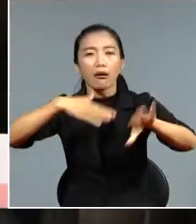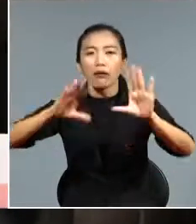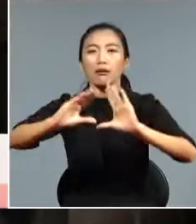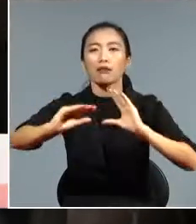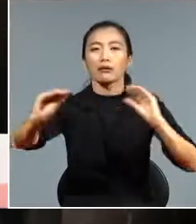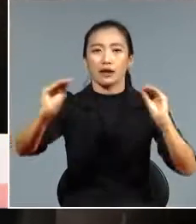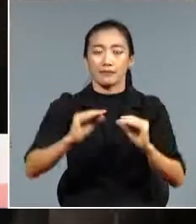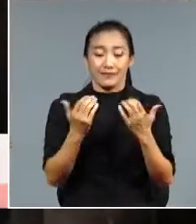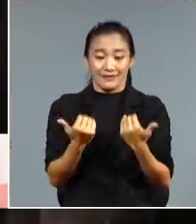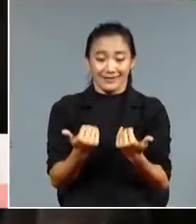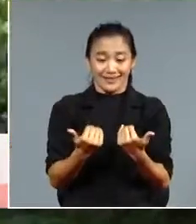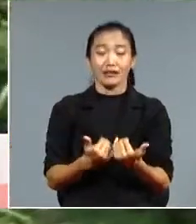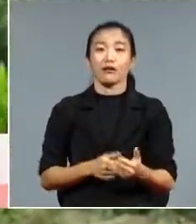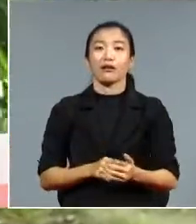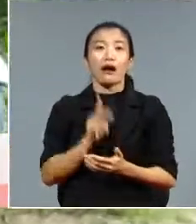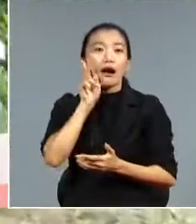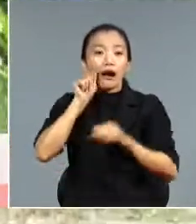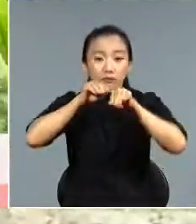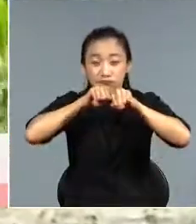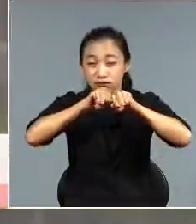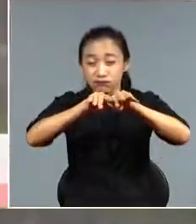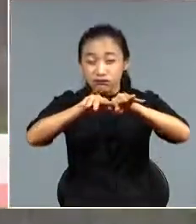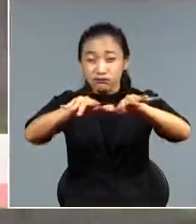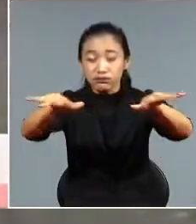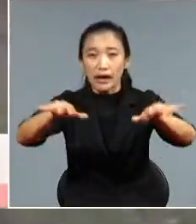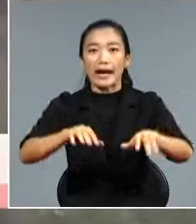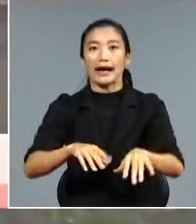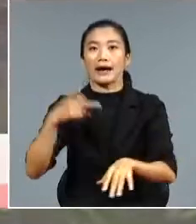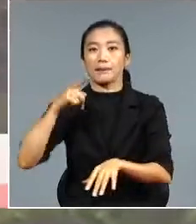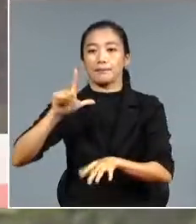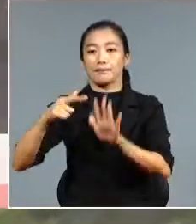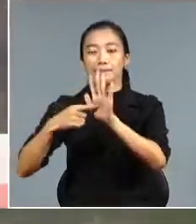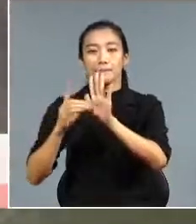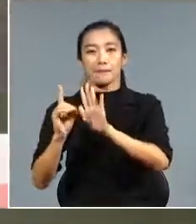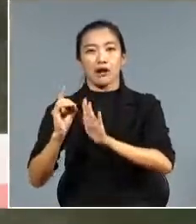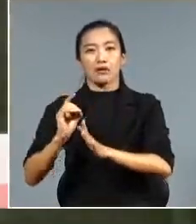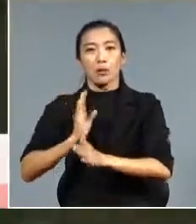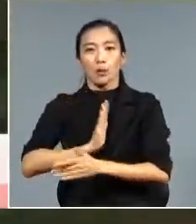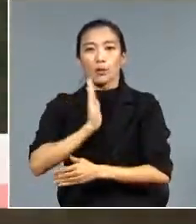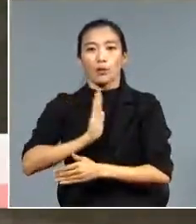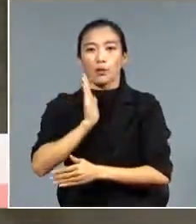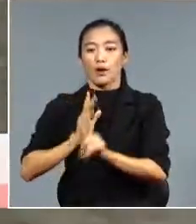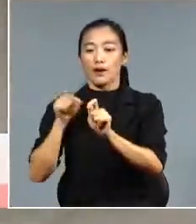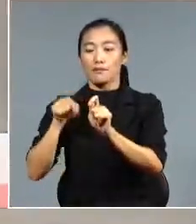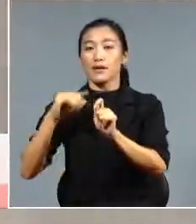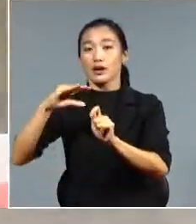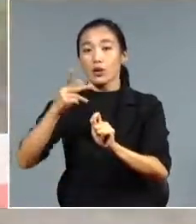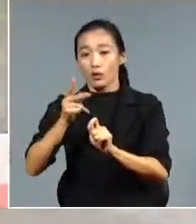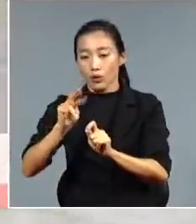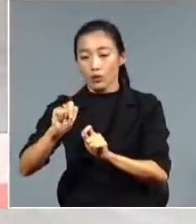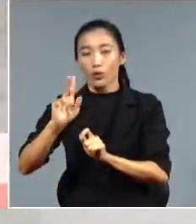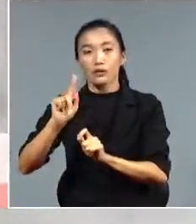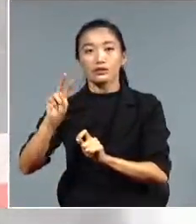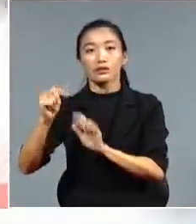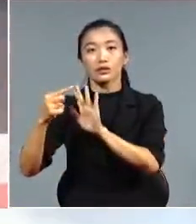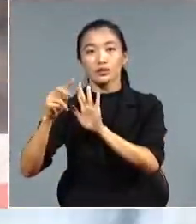ไปครับล่าสุดเลยนะฮะเมื่อเช้าที่ผ่านมาครับปลัดอาวุโสอำเภอควนขนุนครับพร้อมกับเจ้าหน้าที่ไฟฟ้าแล้วก็กอรมนพั